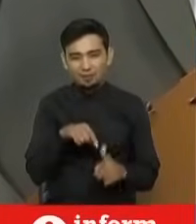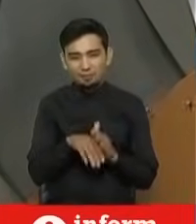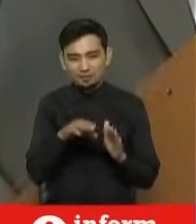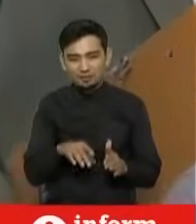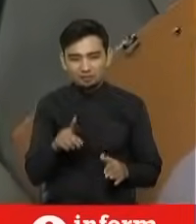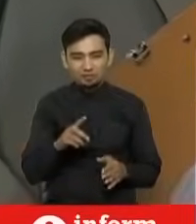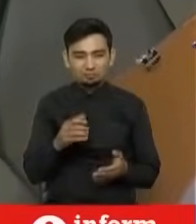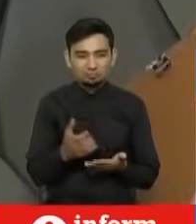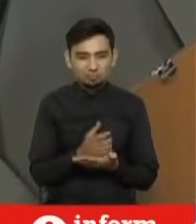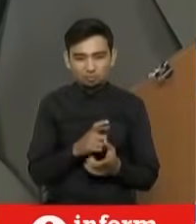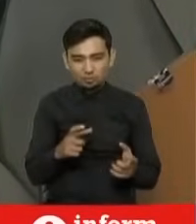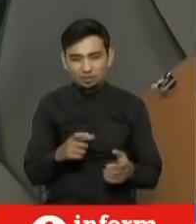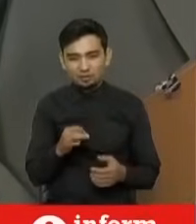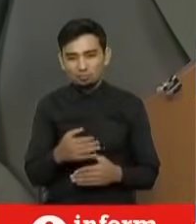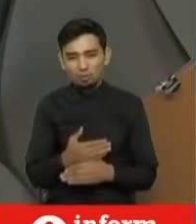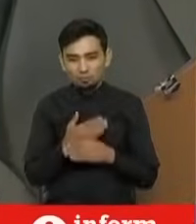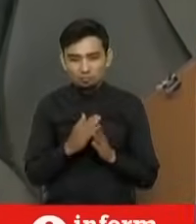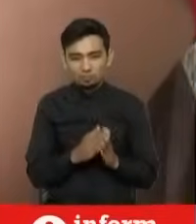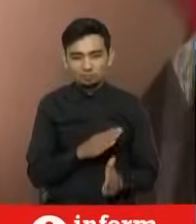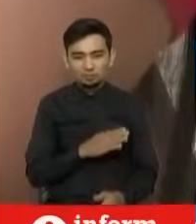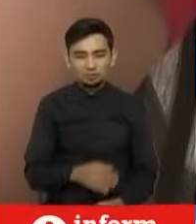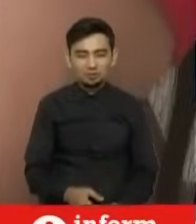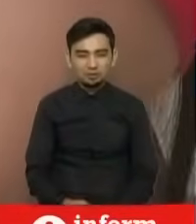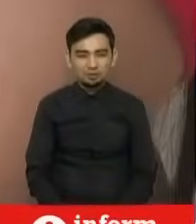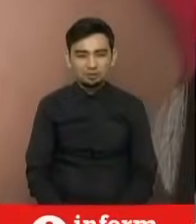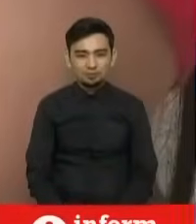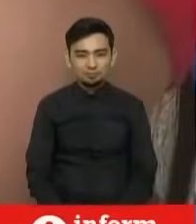еріктілер тауып жәрдем сұрайды. Саш,